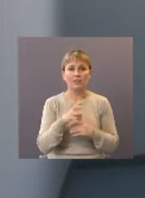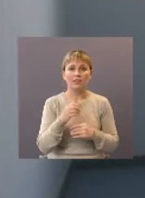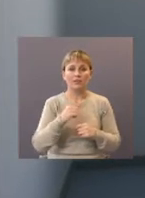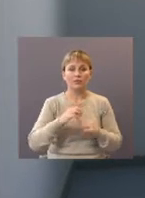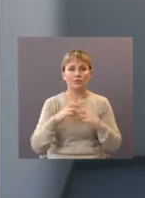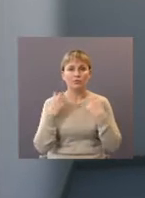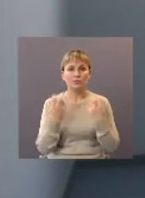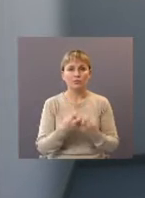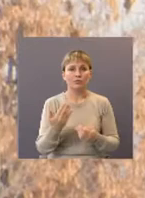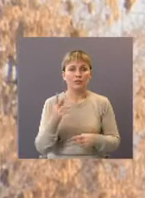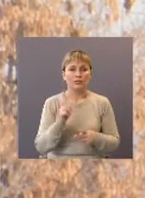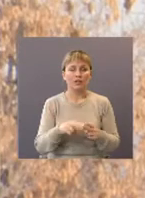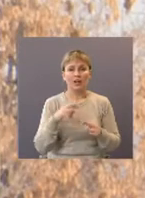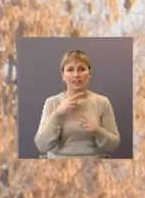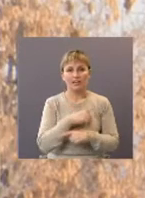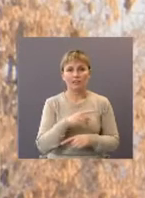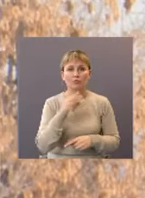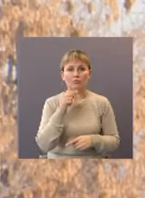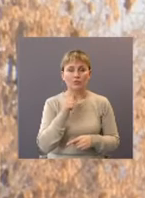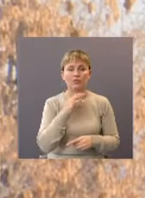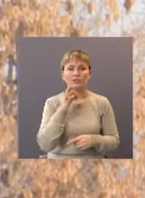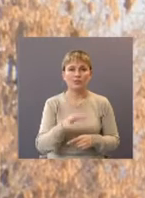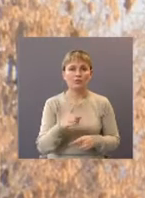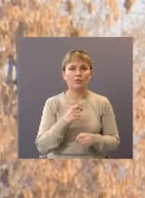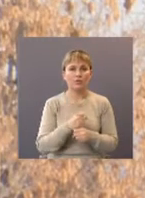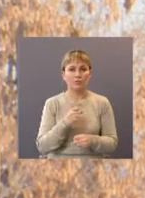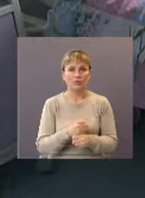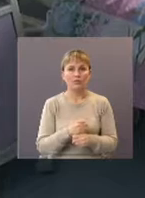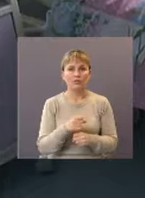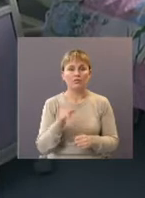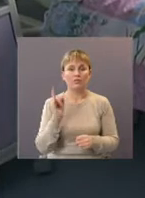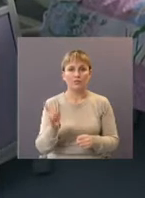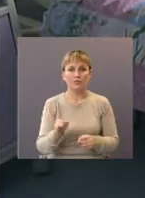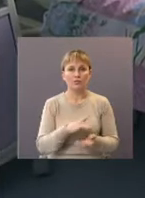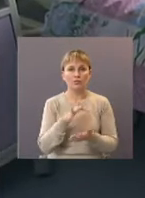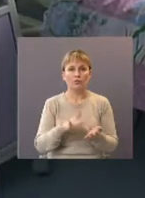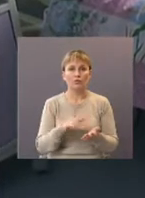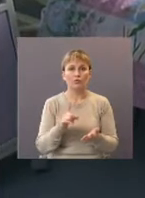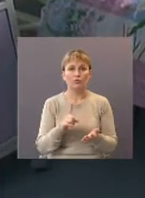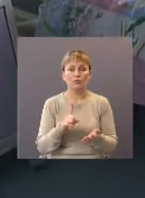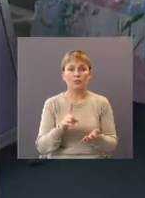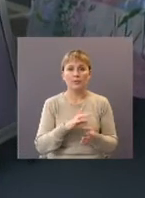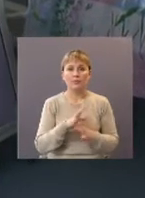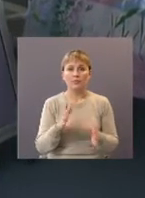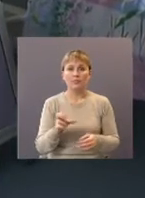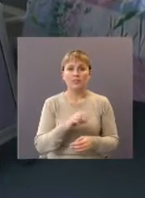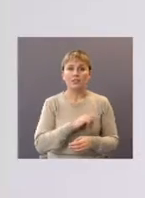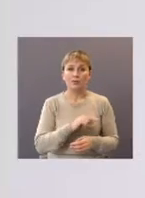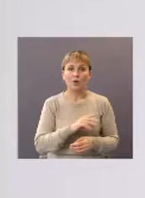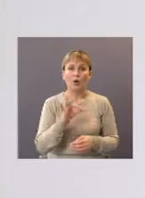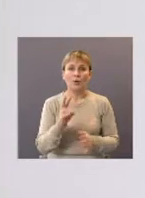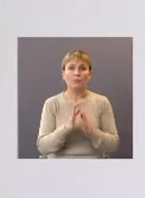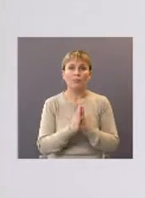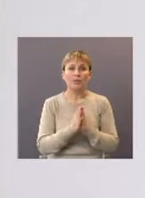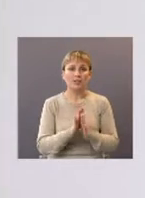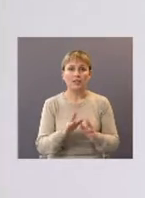друзьями для него закончился отравлением. Мужчина признался, что работает в одном из таксопарков города, и чтобы не пополнить ряды безработных, он попросил